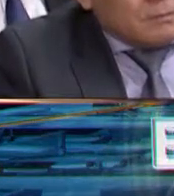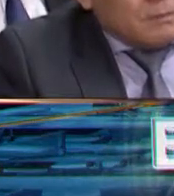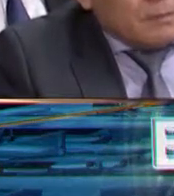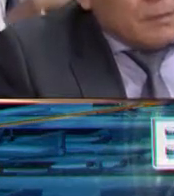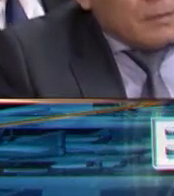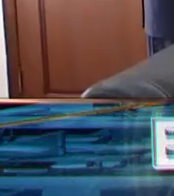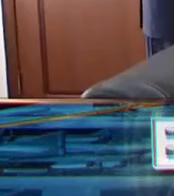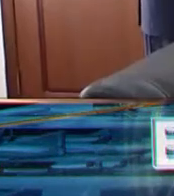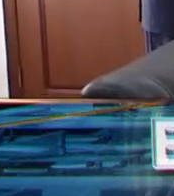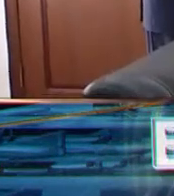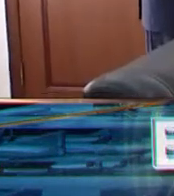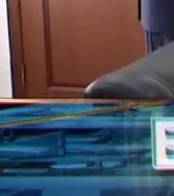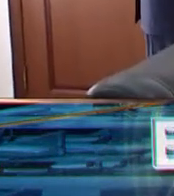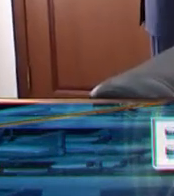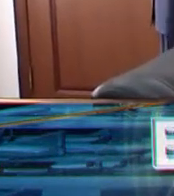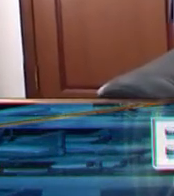жетекшілікке тағайындалды.